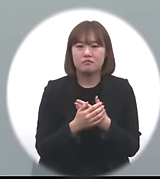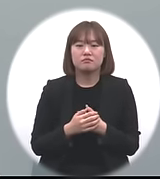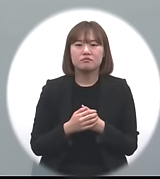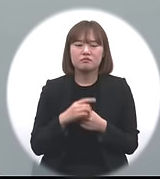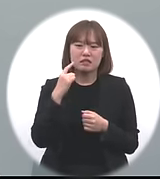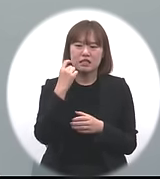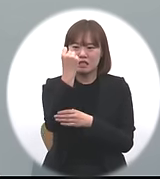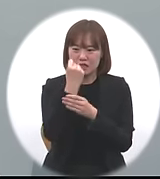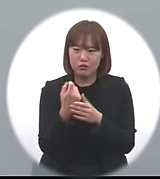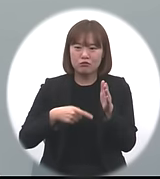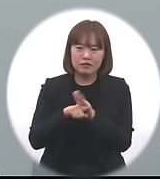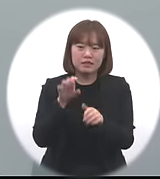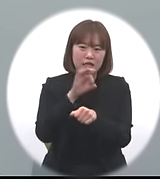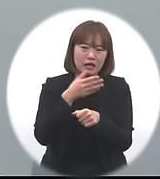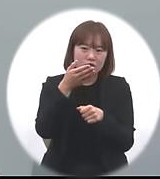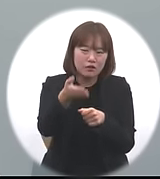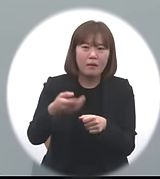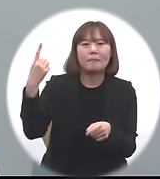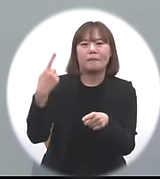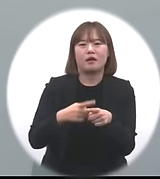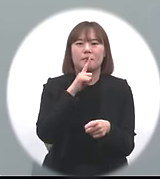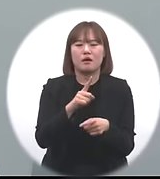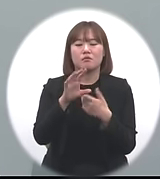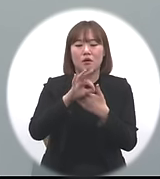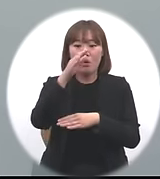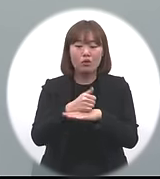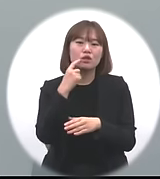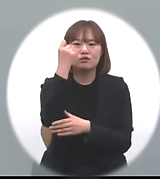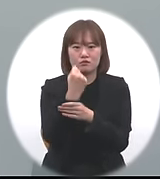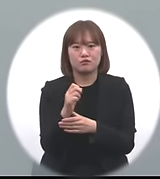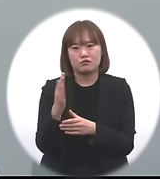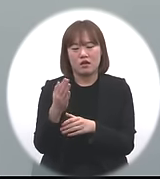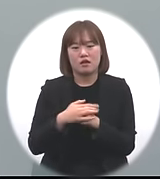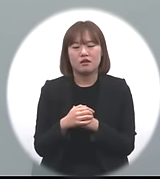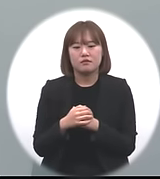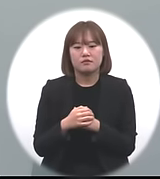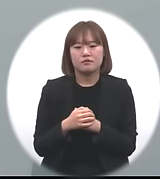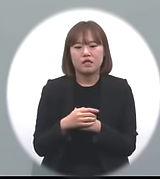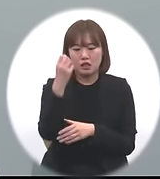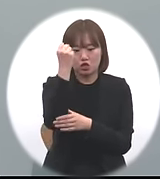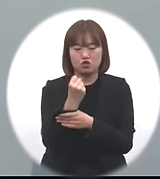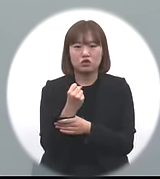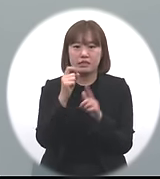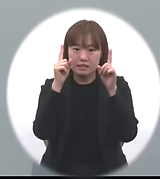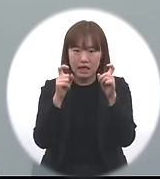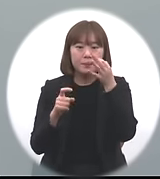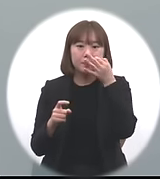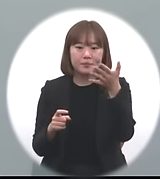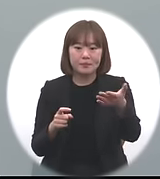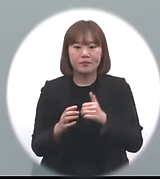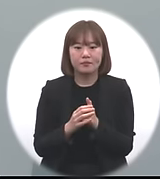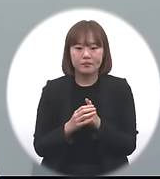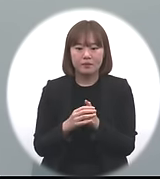사주는 거죠. 애한테 이가 썩었으면 좋겠다라는 바람으로 그런 것들을 사먹이니까 사실 A가 썩는단 말이죠. 자, 충치 그림을 하나 보시겠습니다.